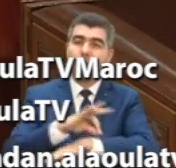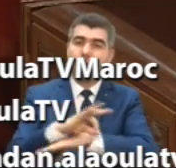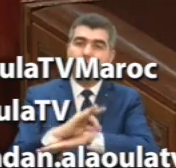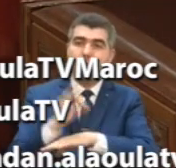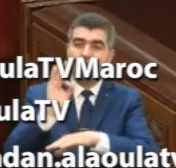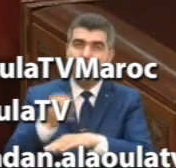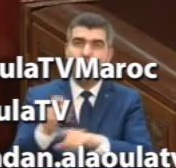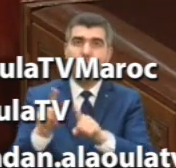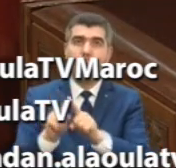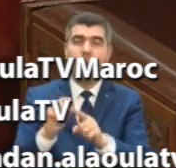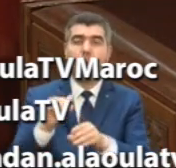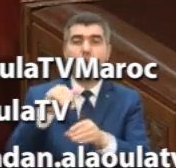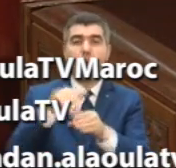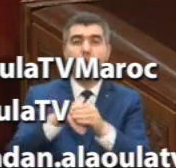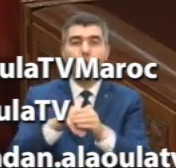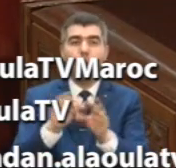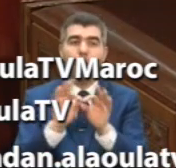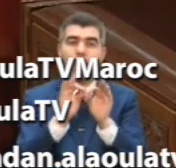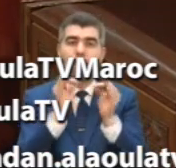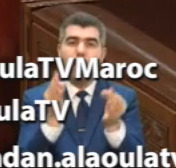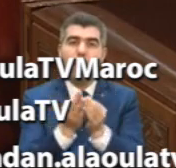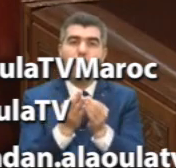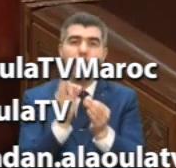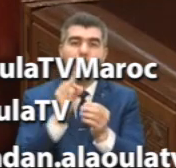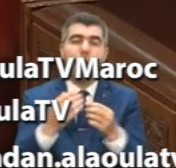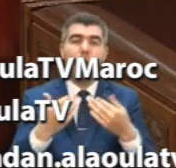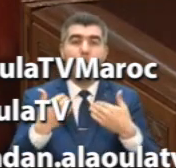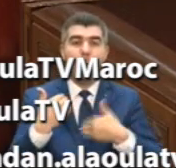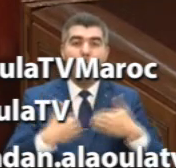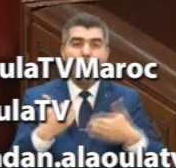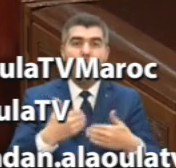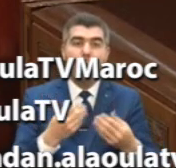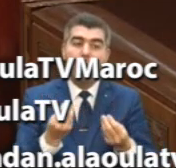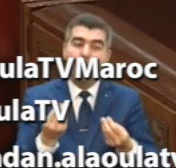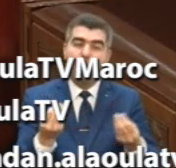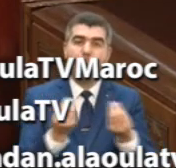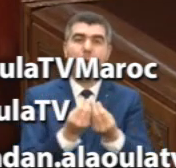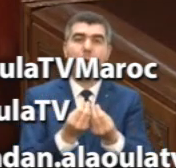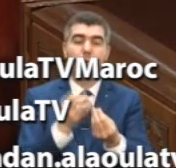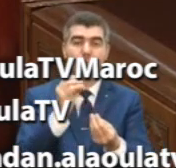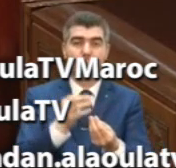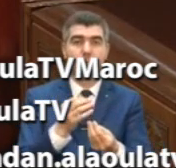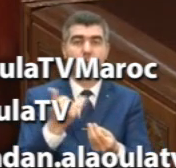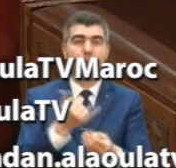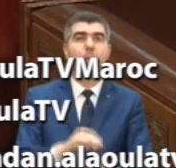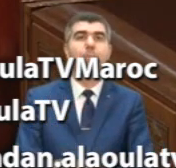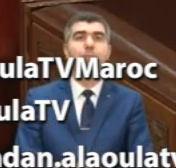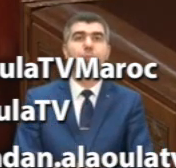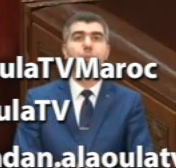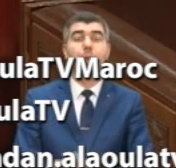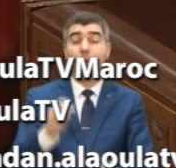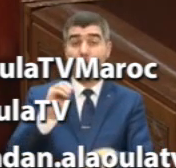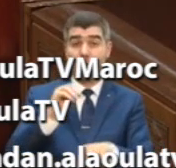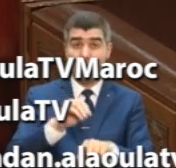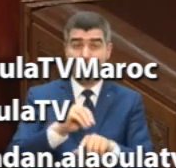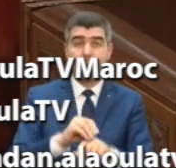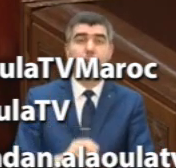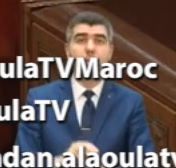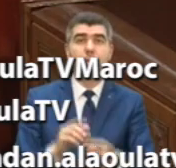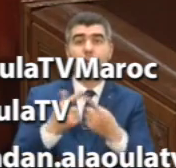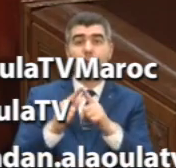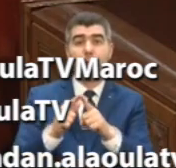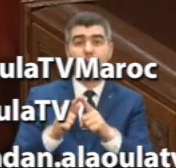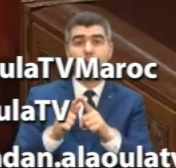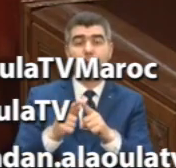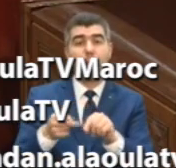صندوق التماسك الاجتماعي الذي نستهدف فيه الفئات ديال الأشخاص في وضعية إعاقة. وبغيت نقول بأن هناك كذلك